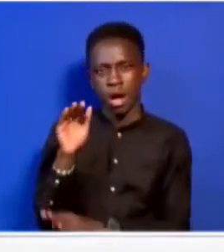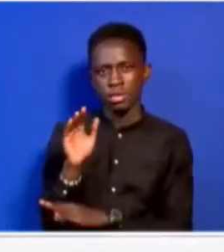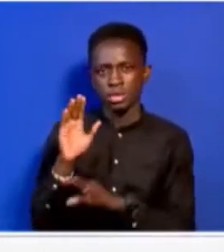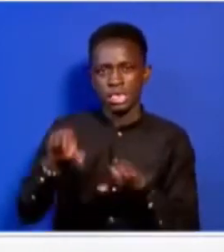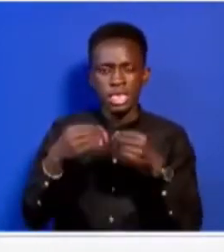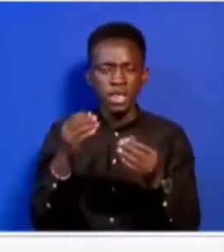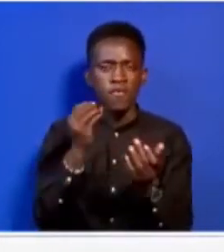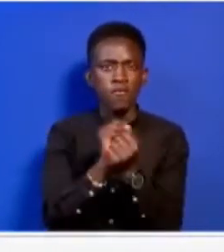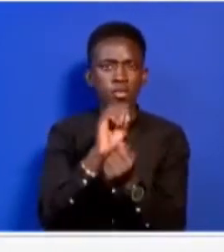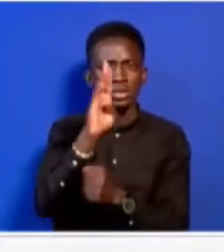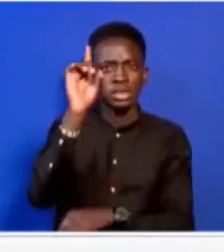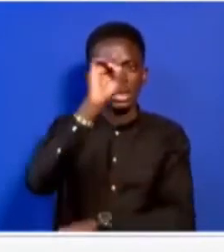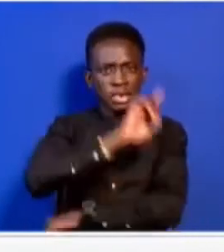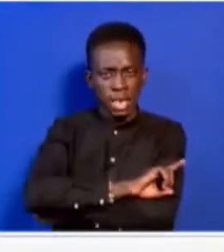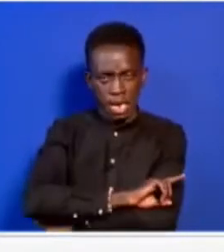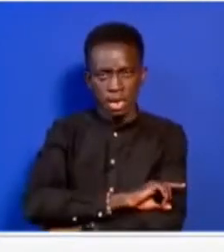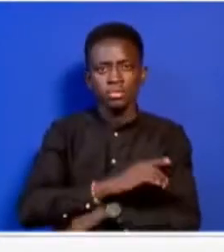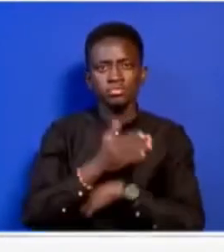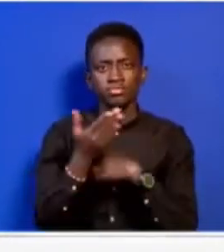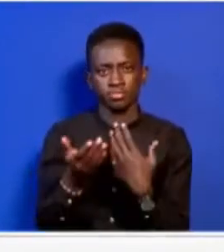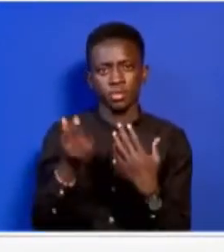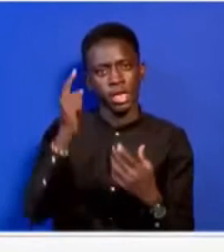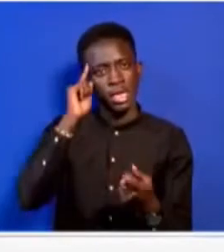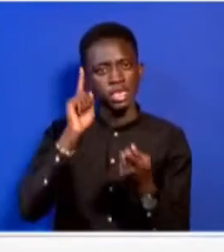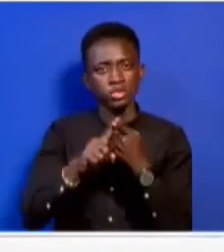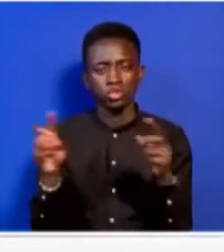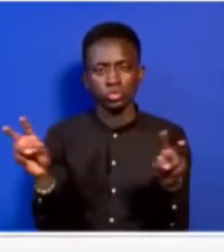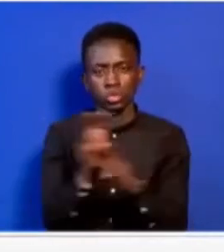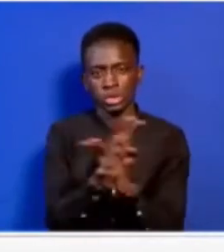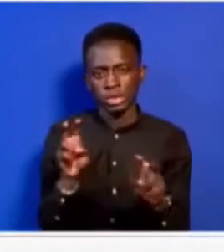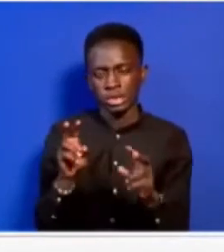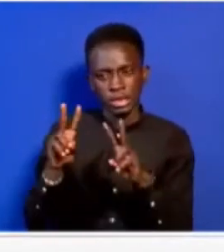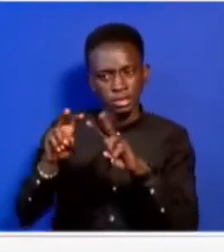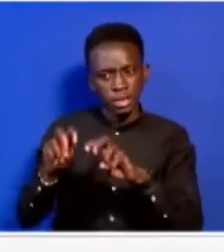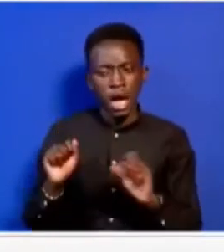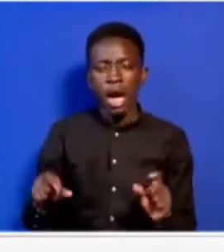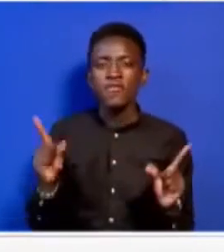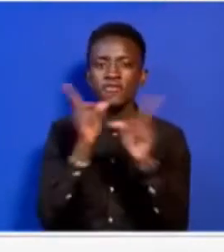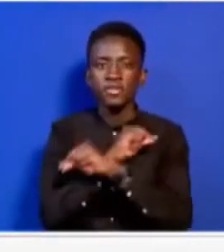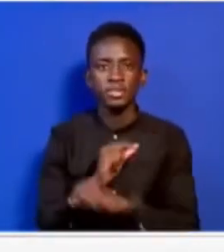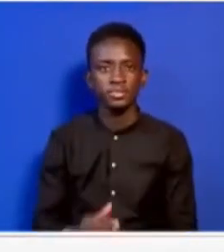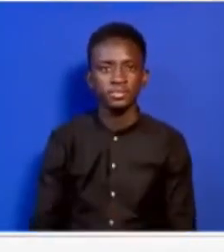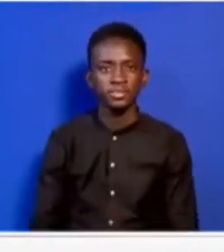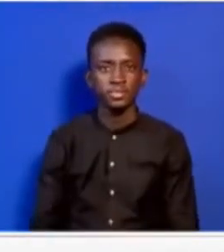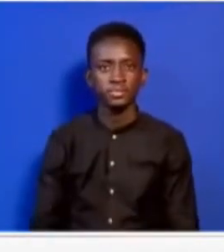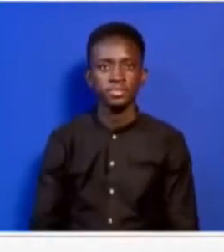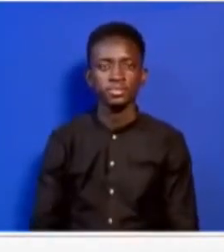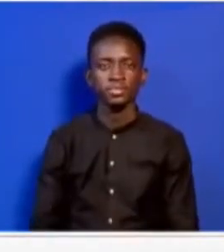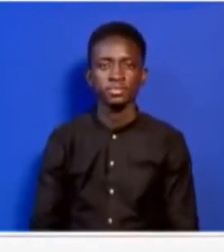ili wakamilishe uchunguzi. Juja Police Station.